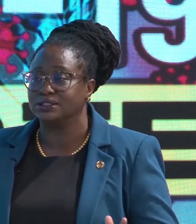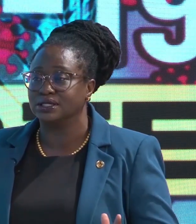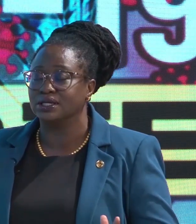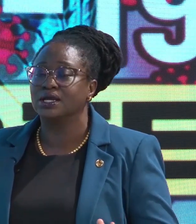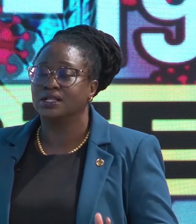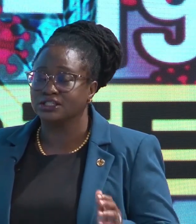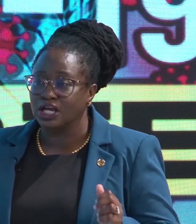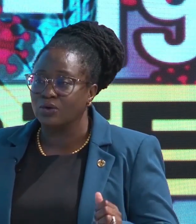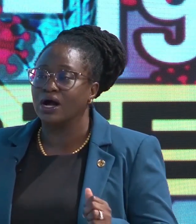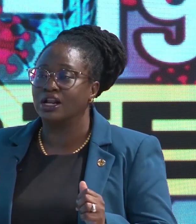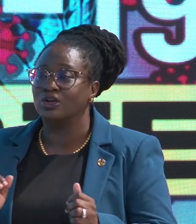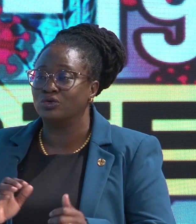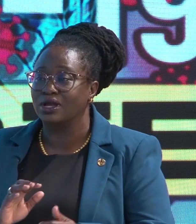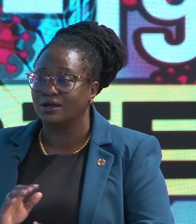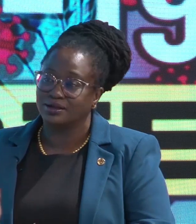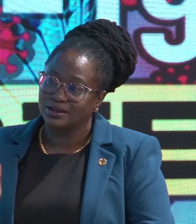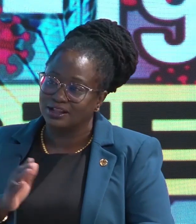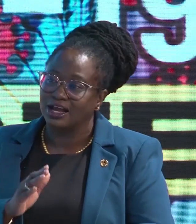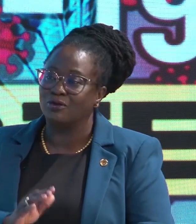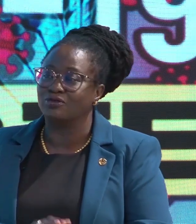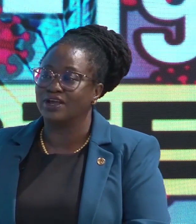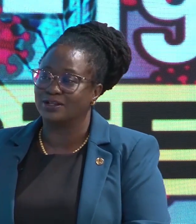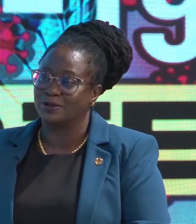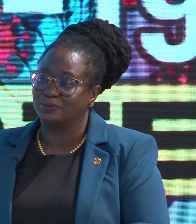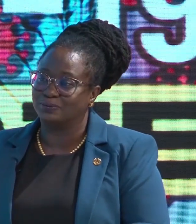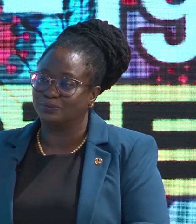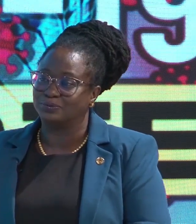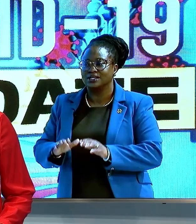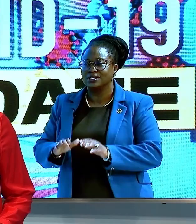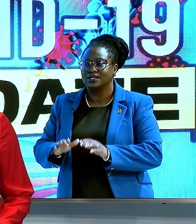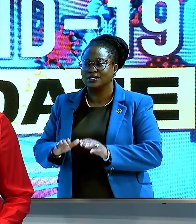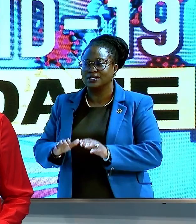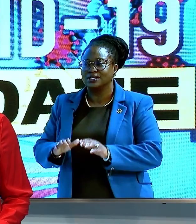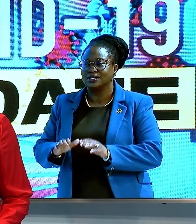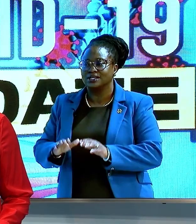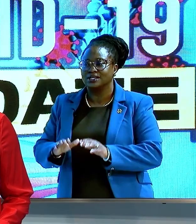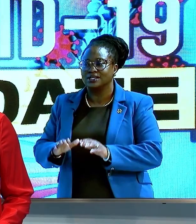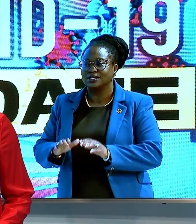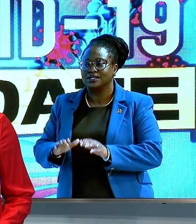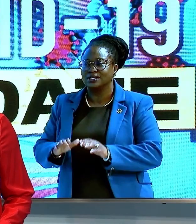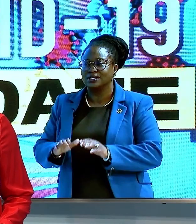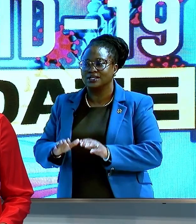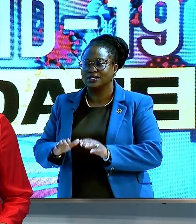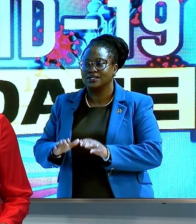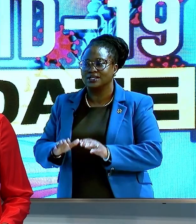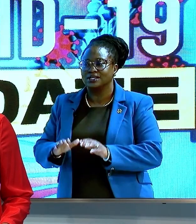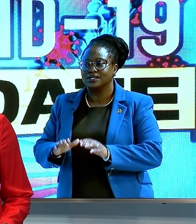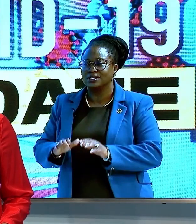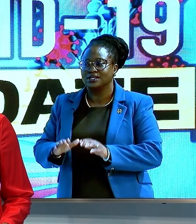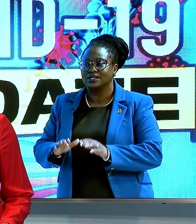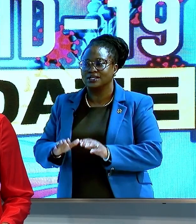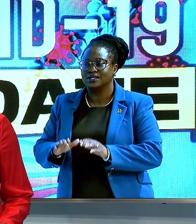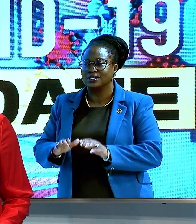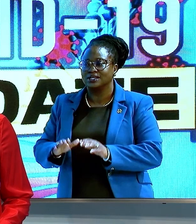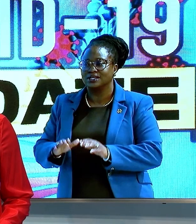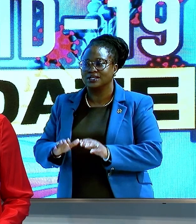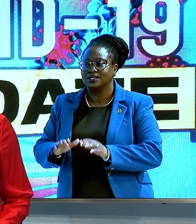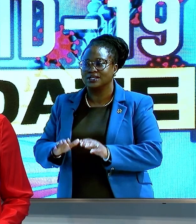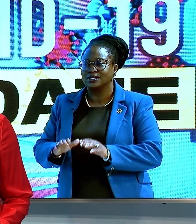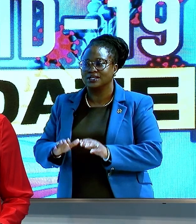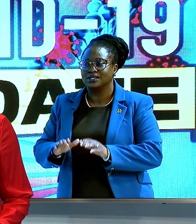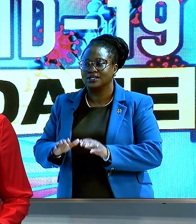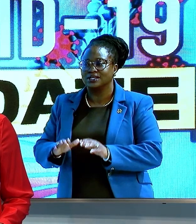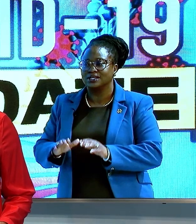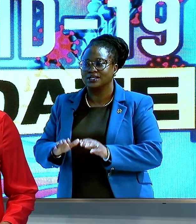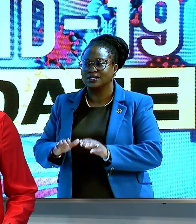niemand is ziek. Dan zeggen we halleluja, dan gaan we verder. Danielle Feira, directeur van het Directoraat